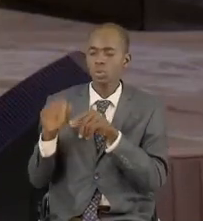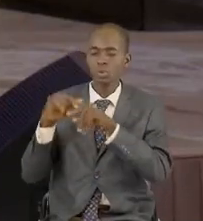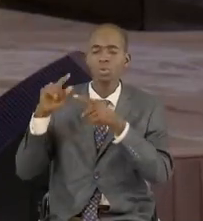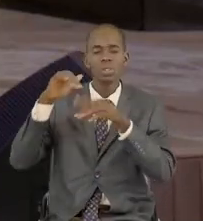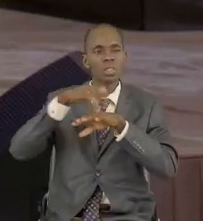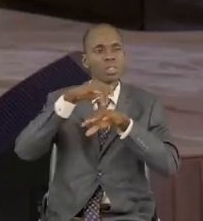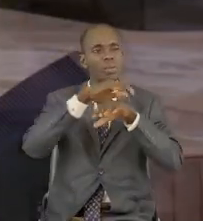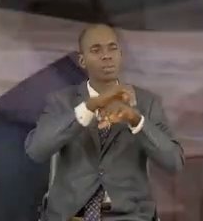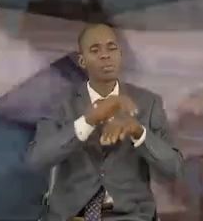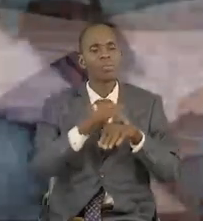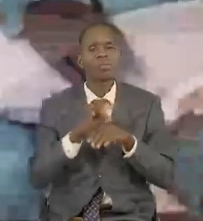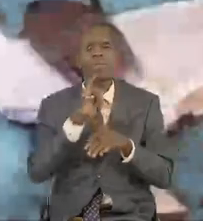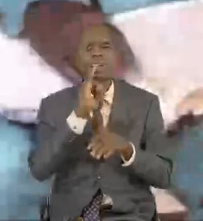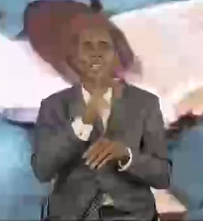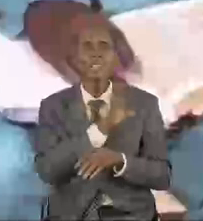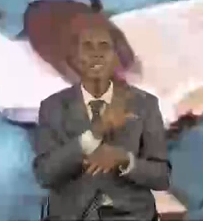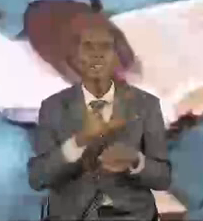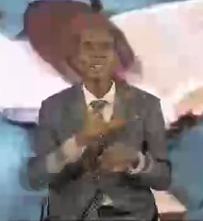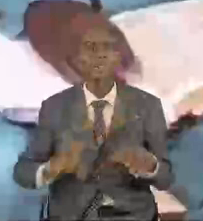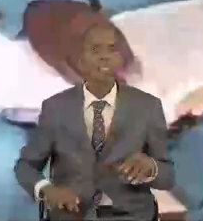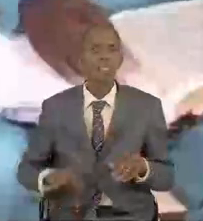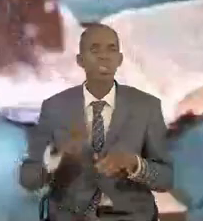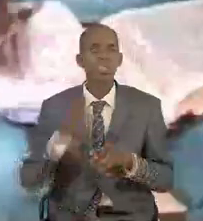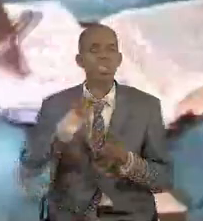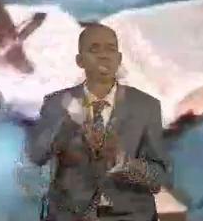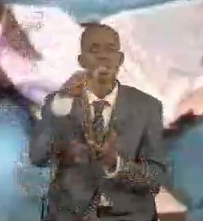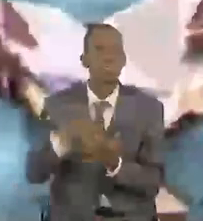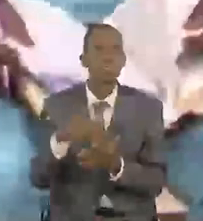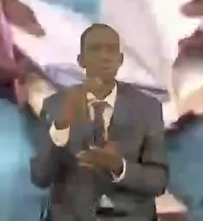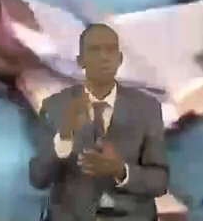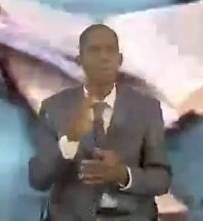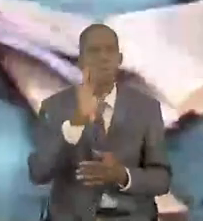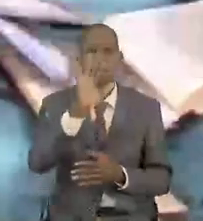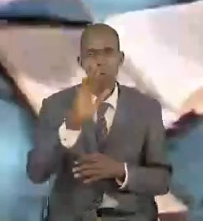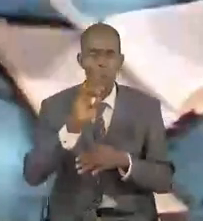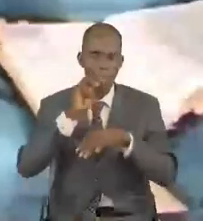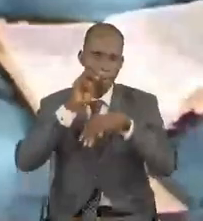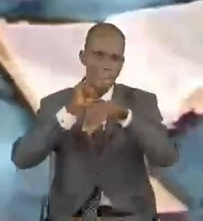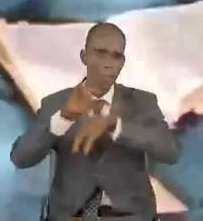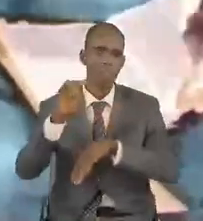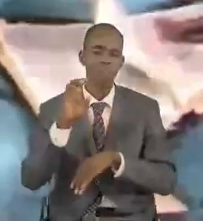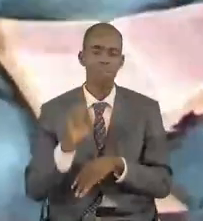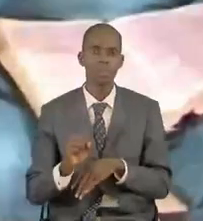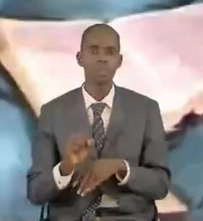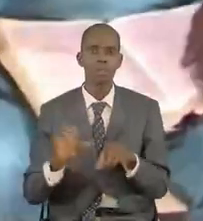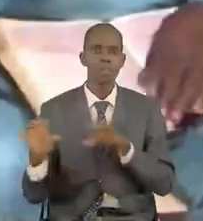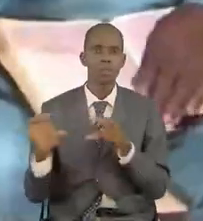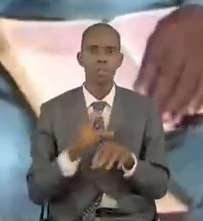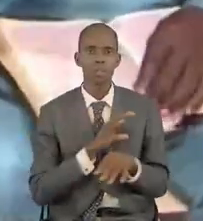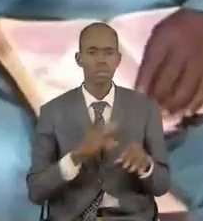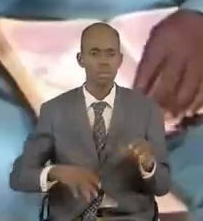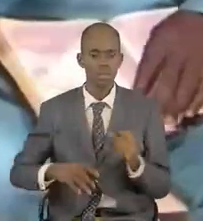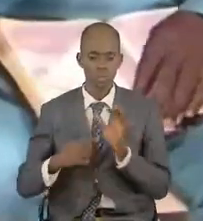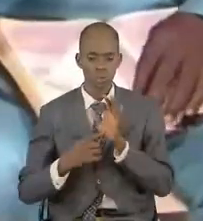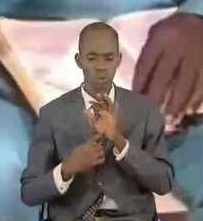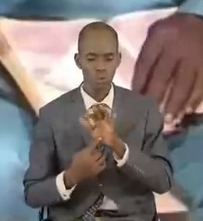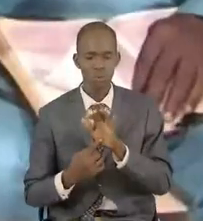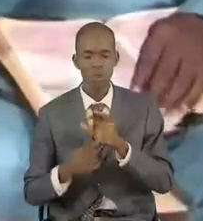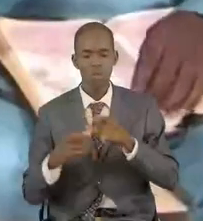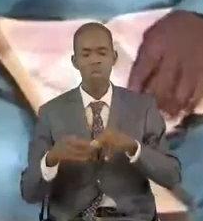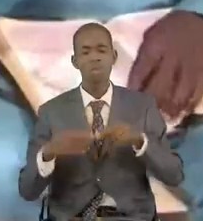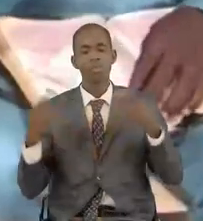est-ce que Christ le elle est-ce que Christ est le centre de ce message là est-ce que cela démontre est-ce que